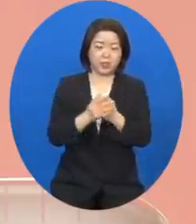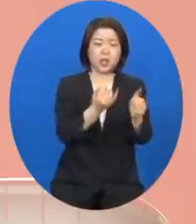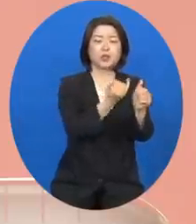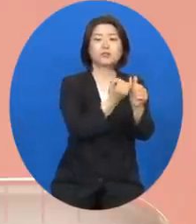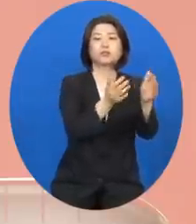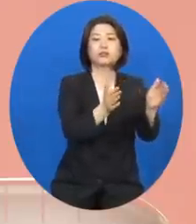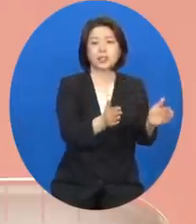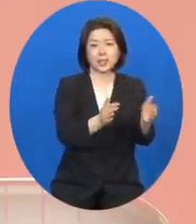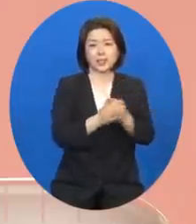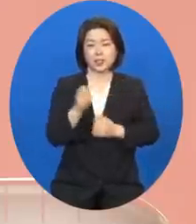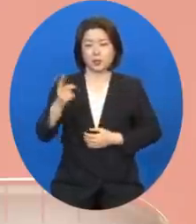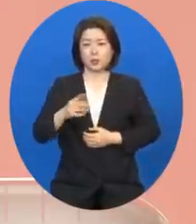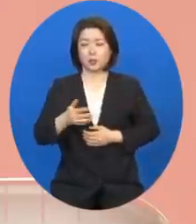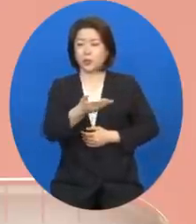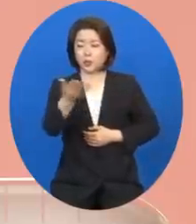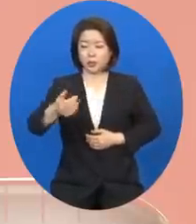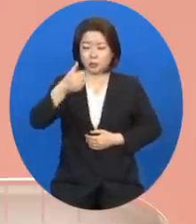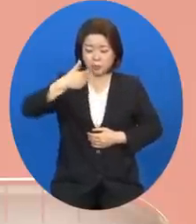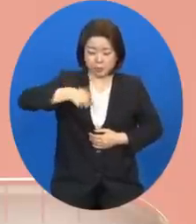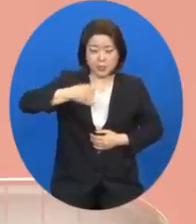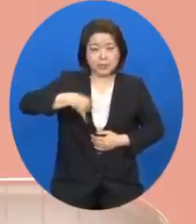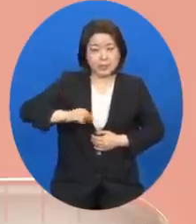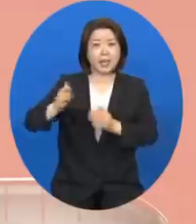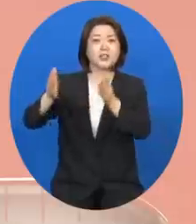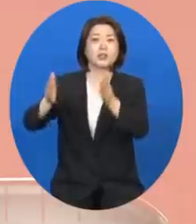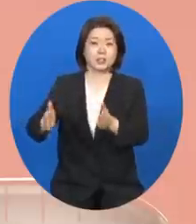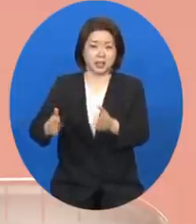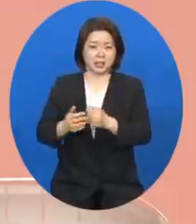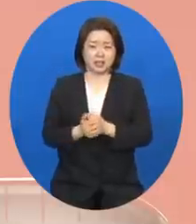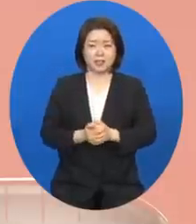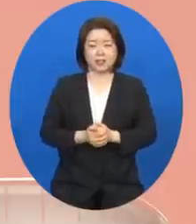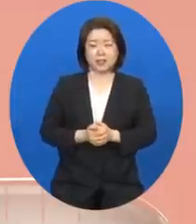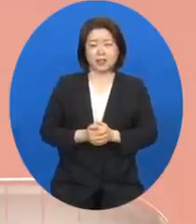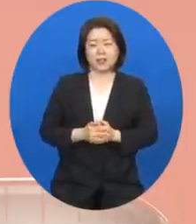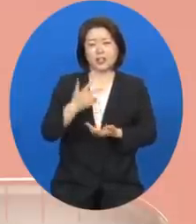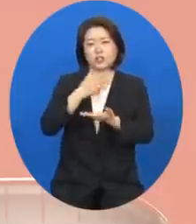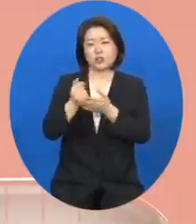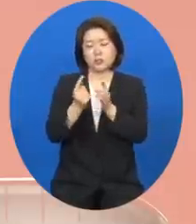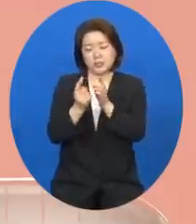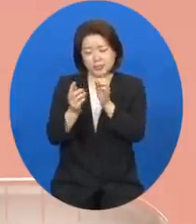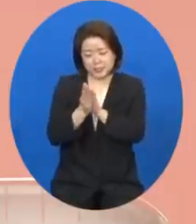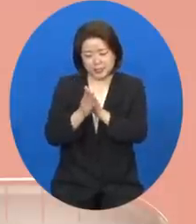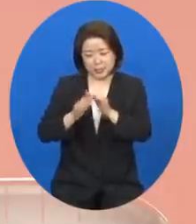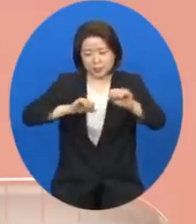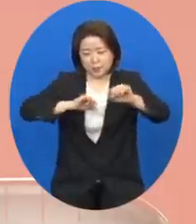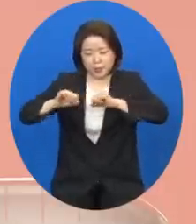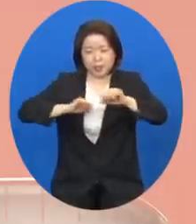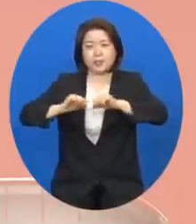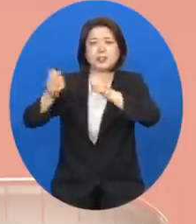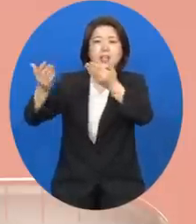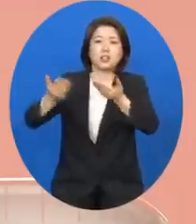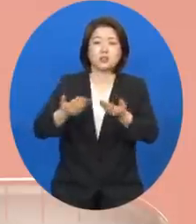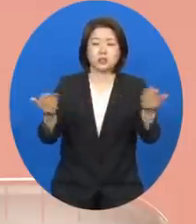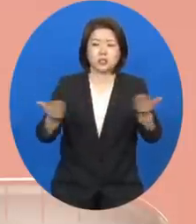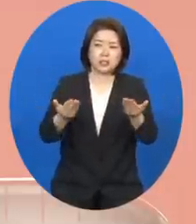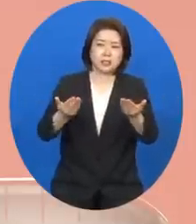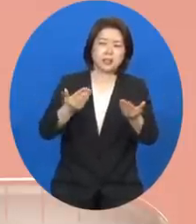사이에 여러분의 자녀들에게 주님이 친히 역사하시는 일을 행하실 수 있습니다.